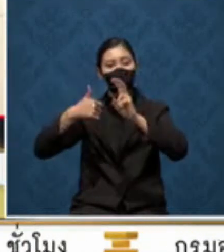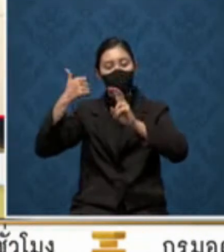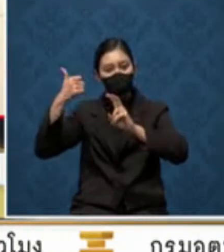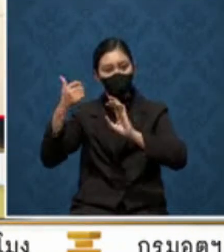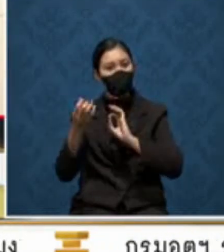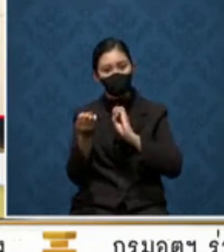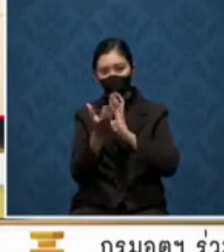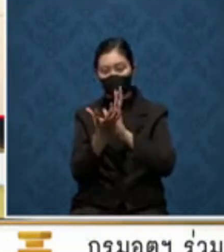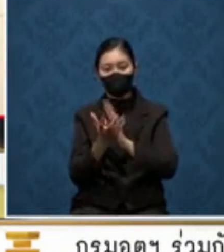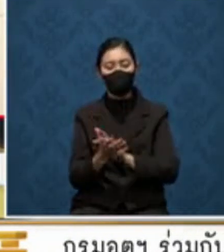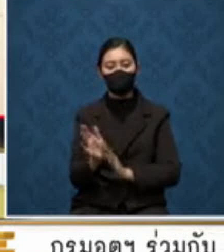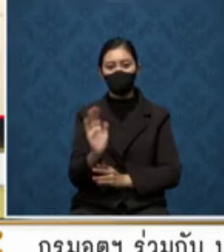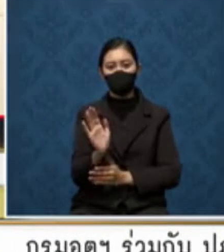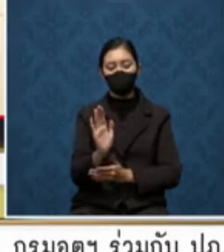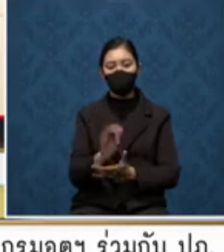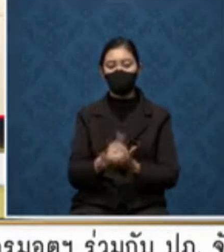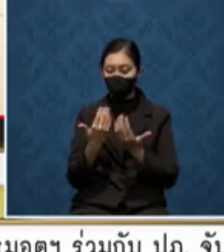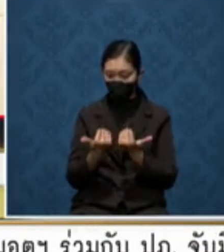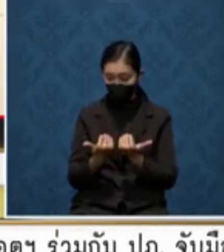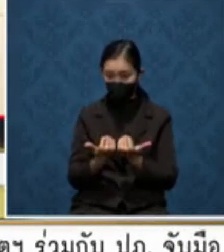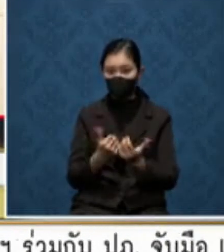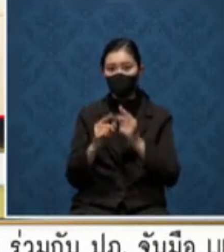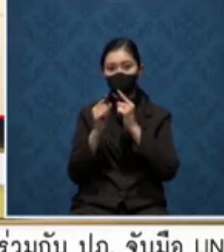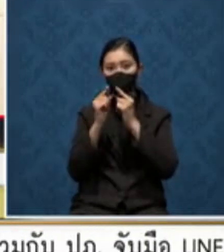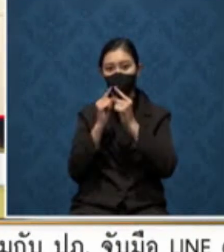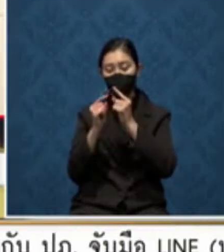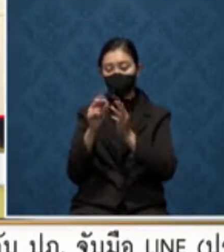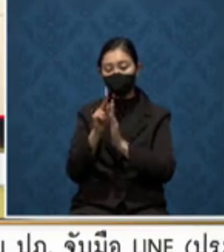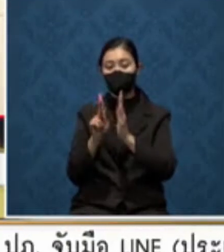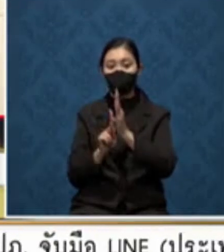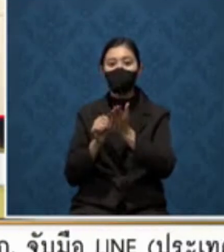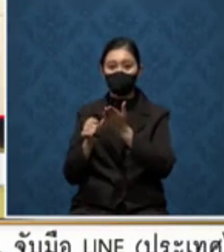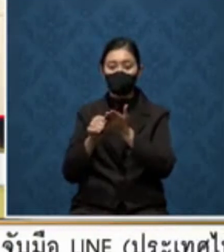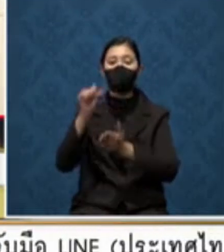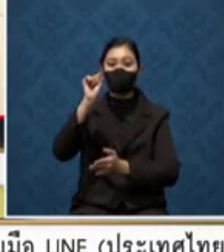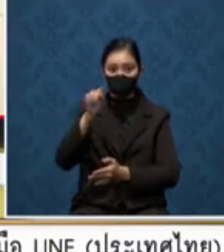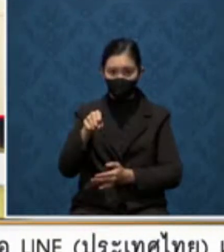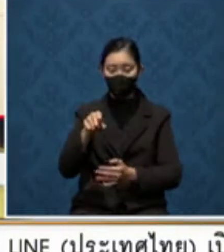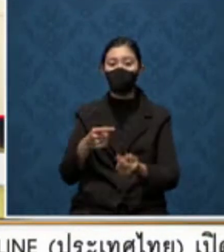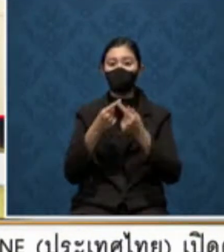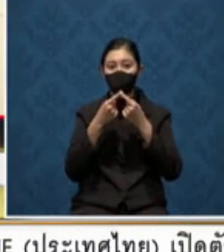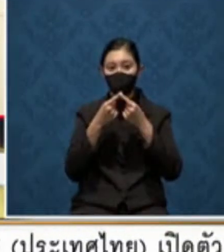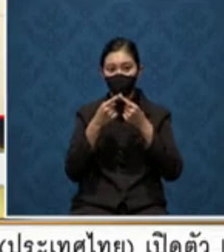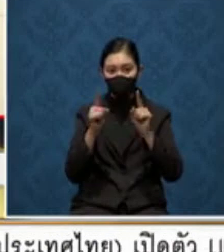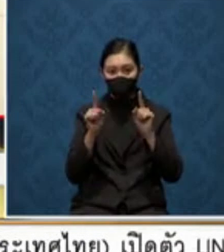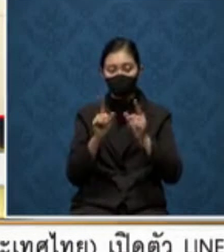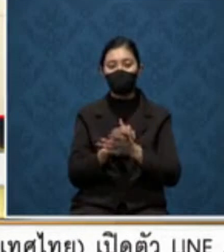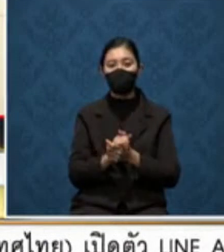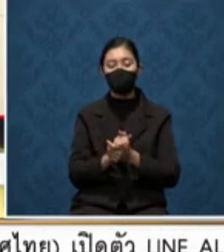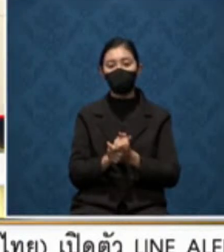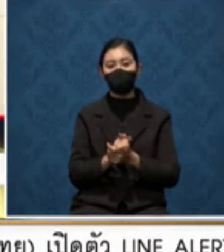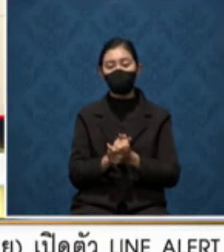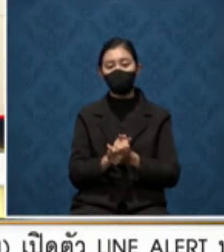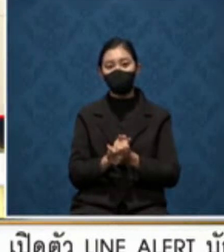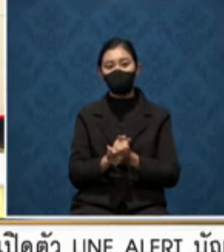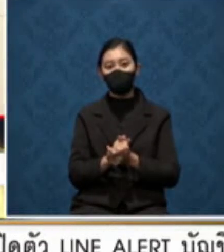ู่เป็นการแ้กรษหมายซึ่แ่นอนครับประเด็นแรกทสำคญทสุคือสัκส สูงกว่าตัวกรดกระวังเป็การยืนยนเจตต